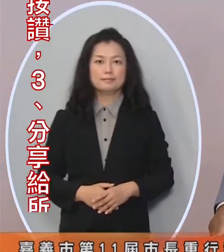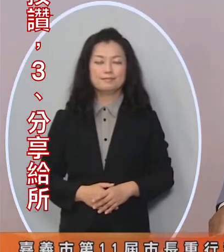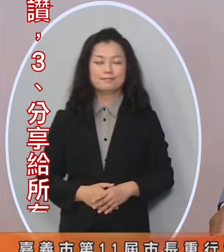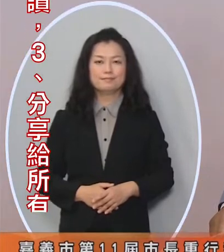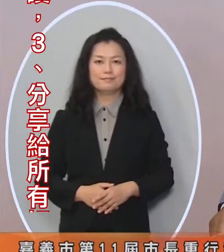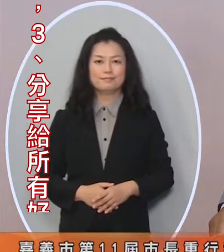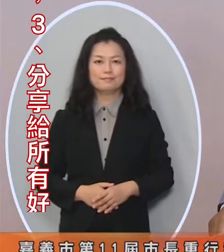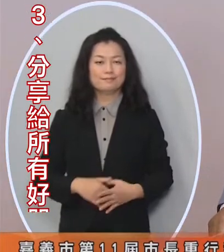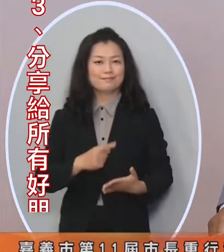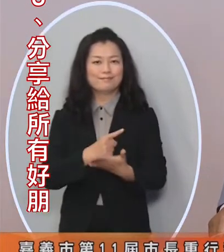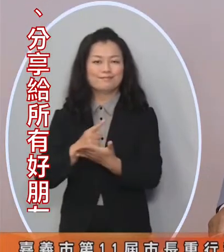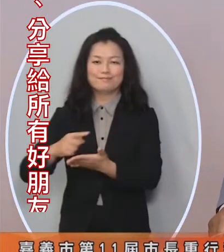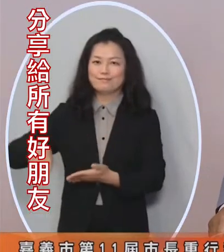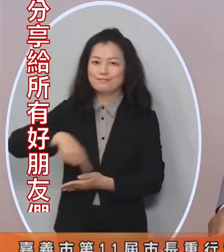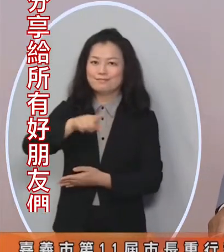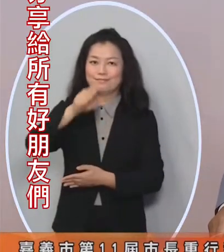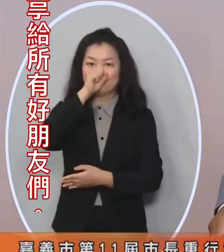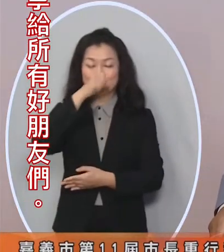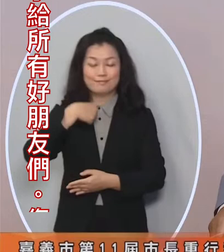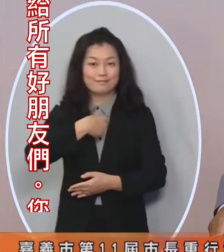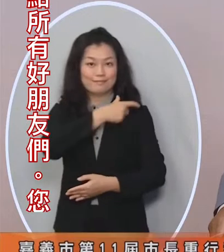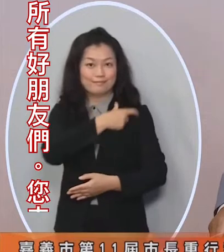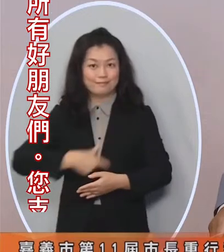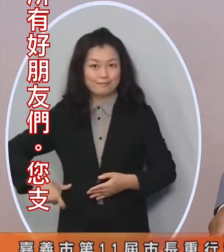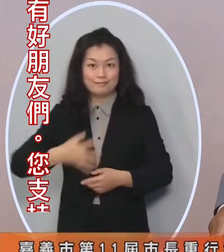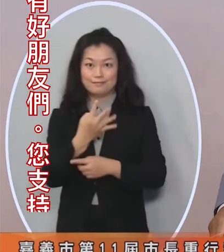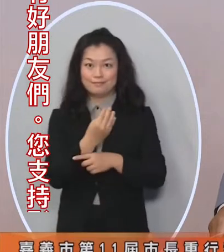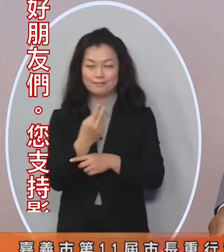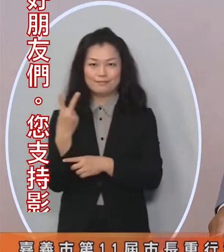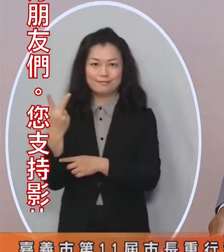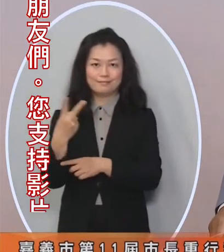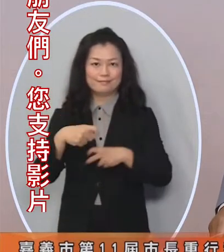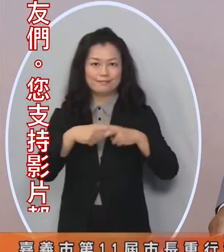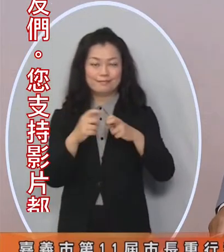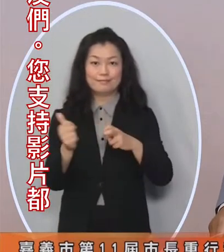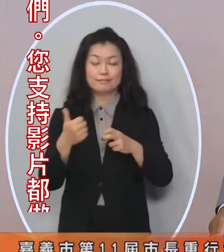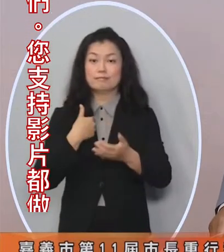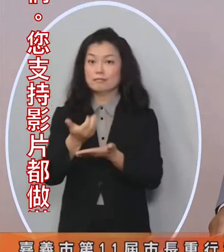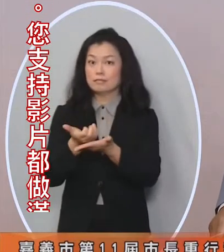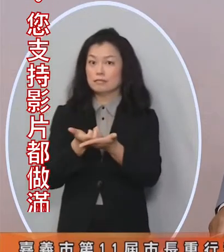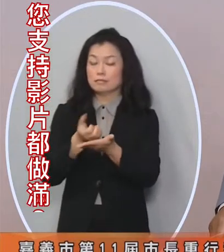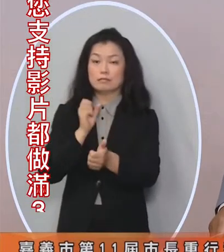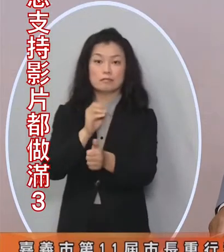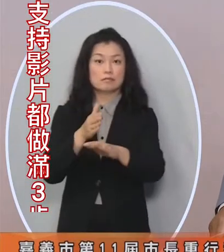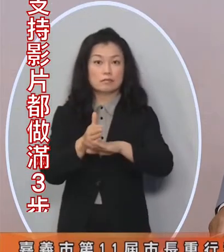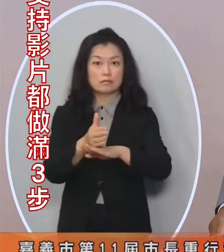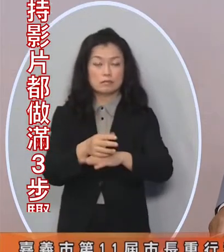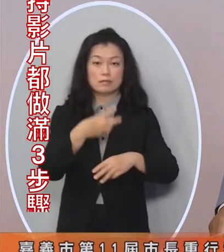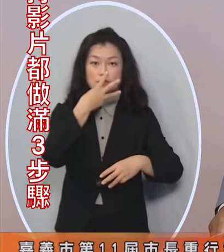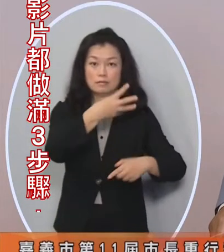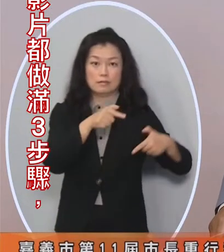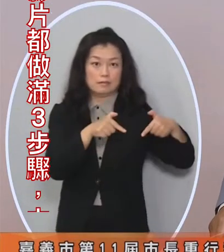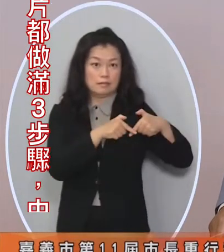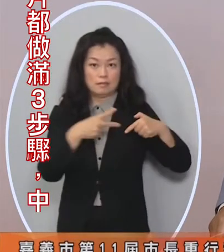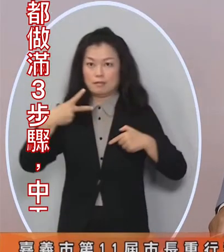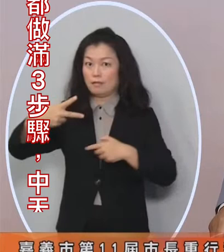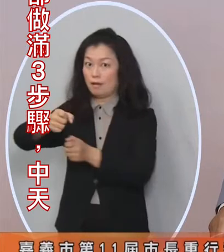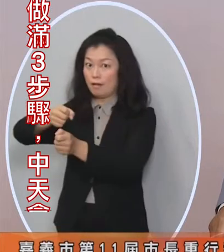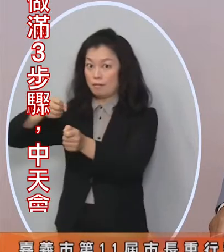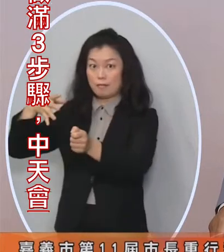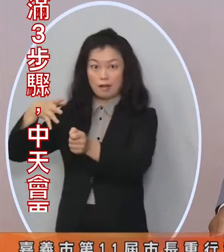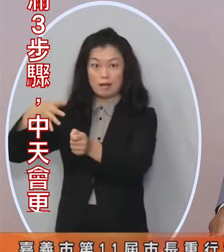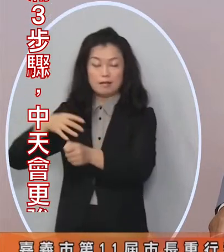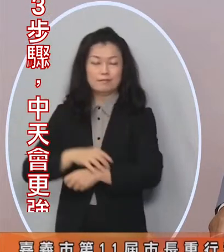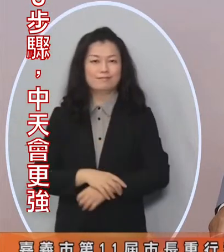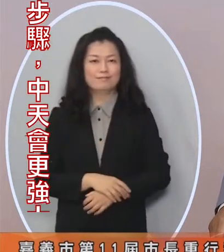各位乡亲，大家好，我是登记第二号李俊烈。咱都有在大家报告，三星二箭，好，